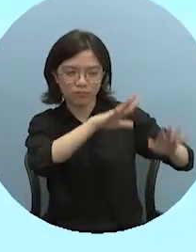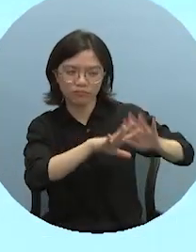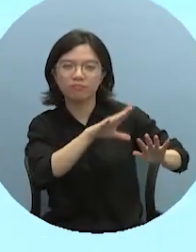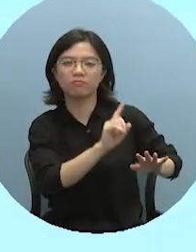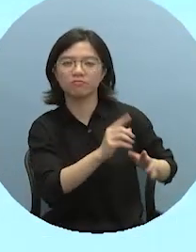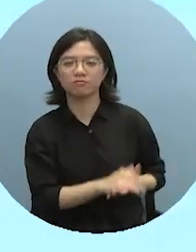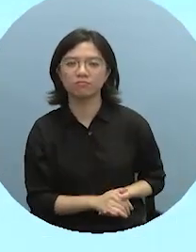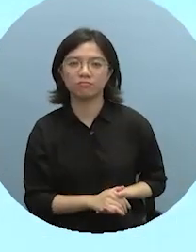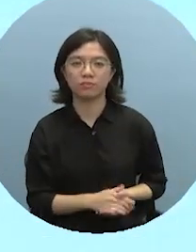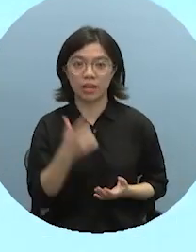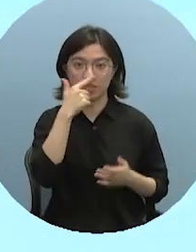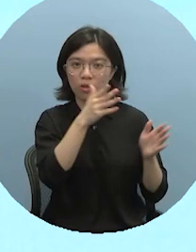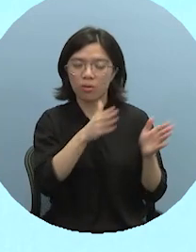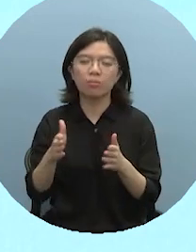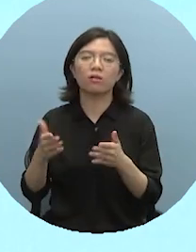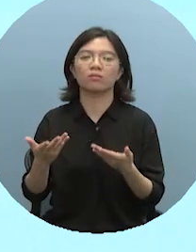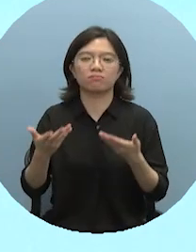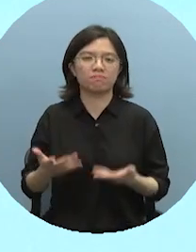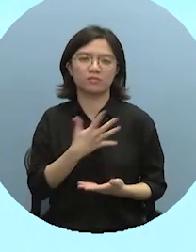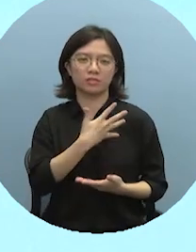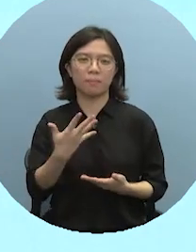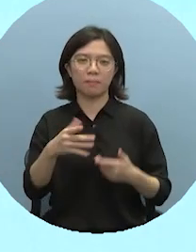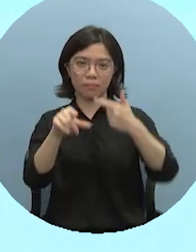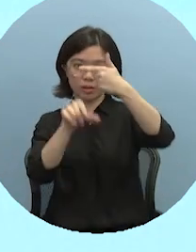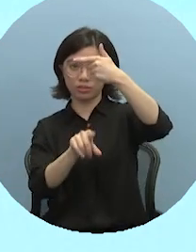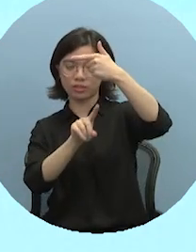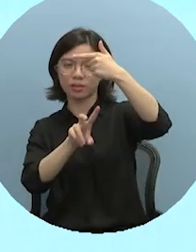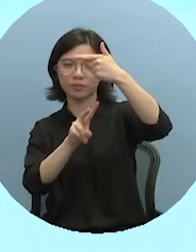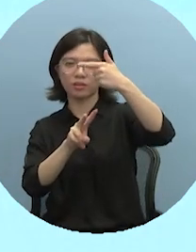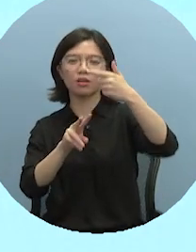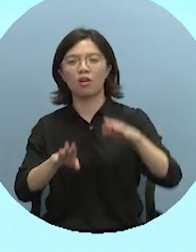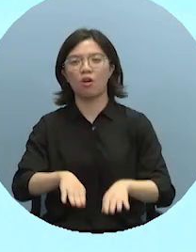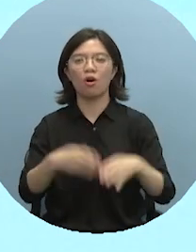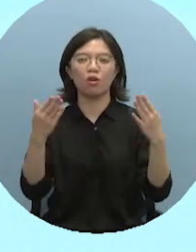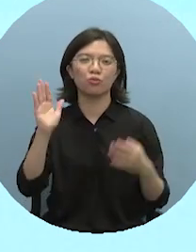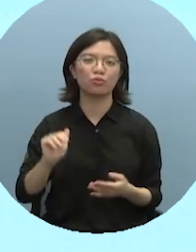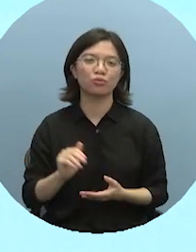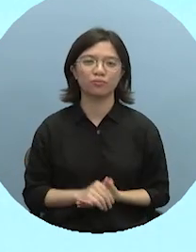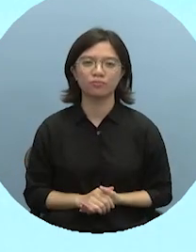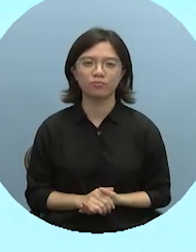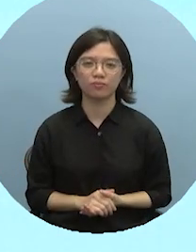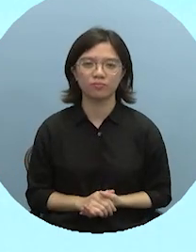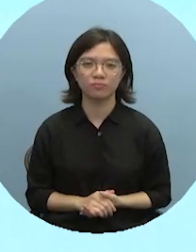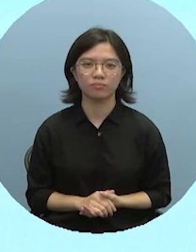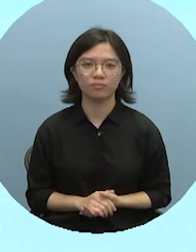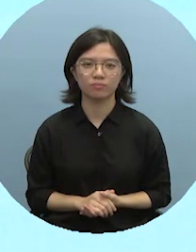排將會在這個星期五，即是8月12日開始生效。